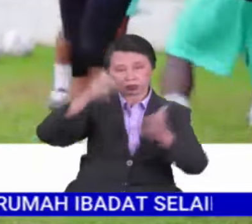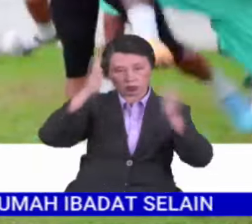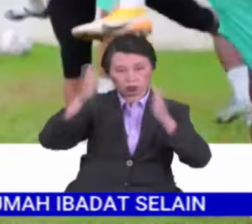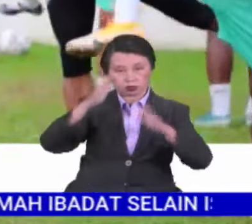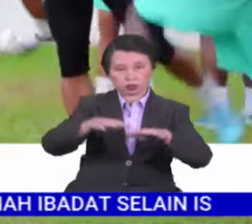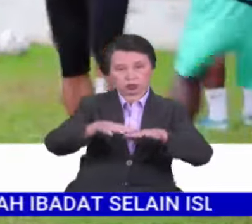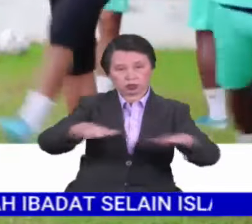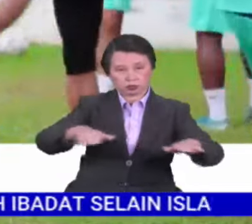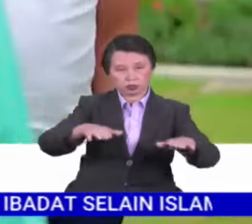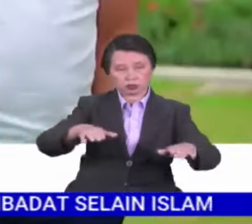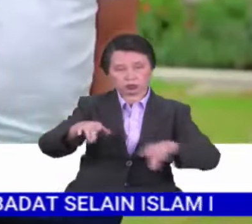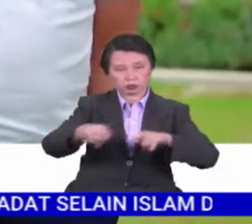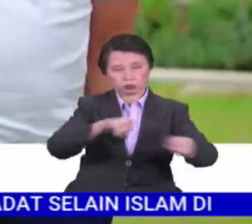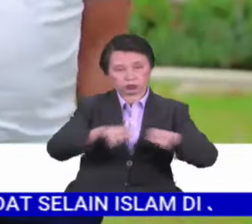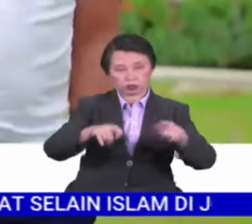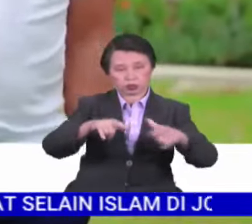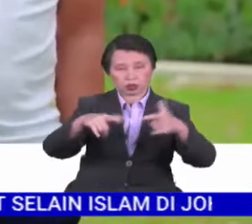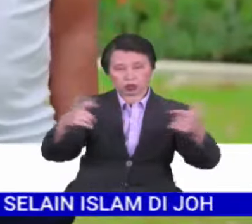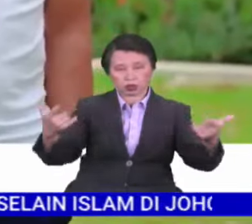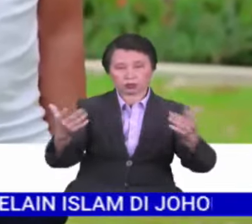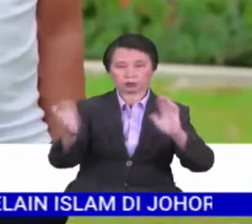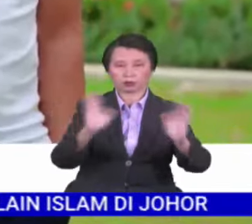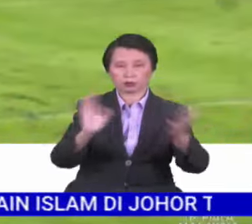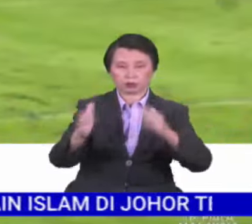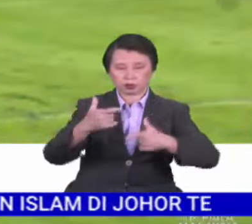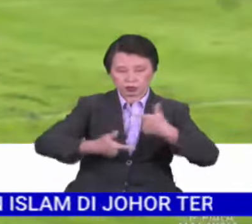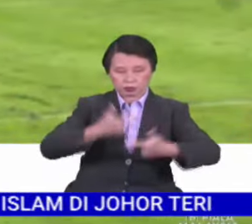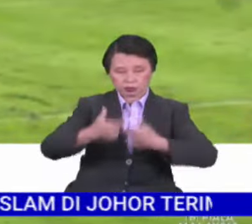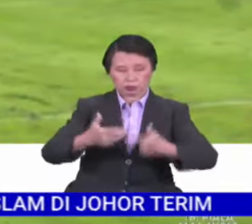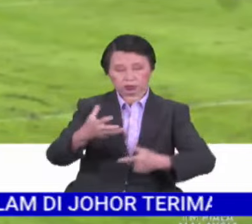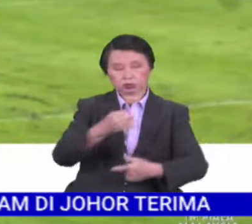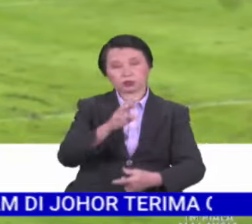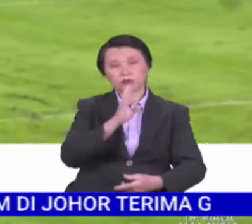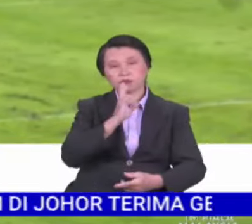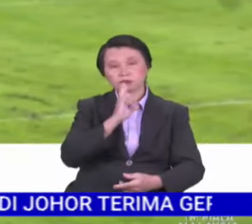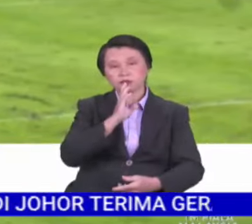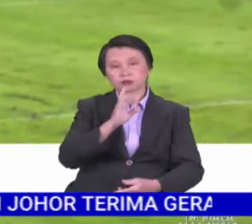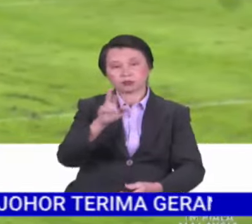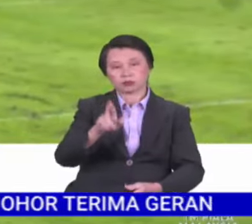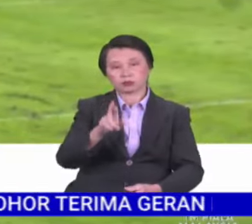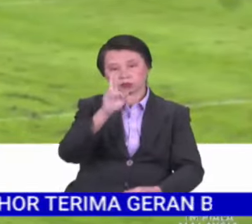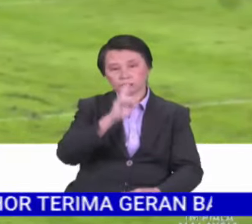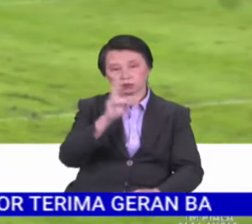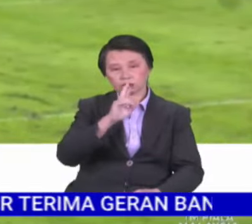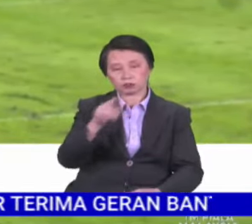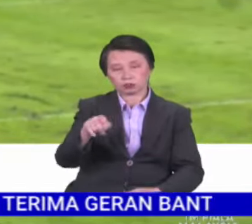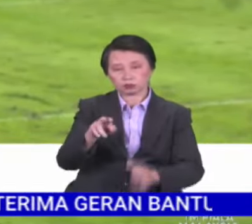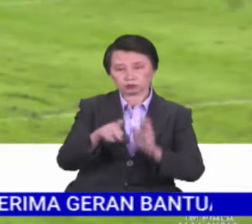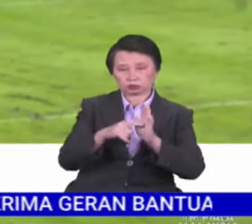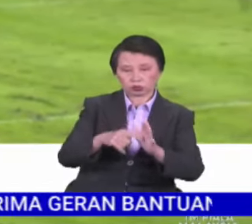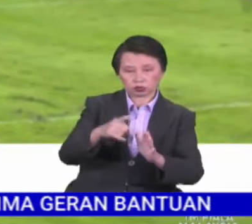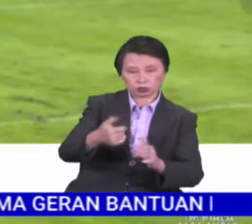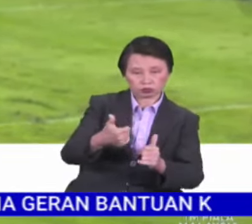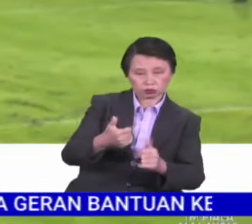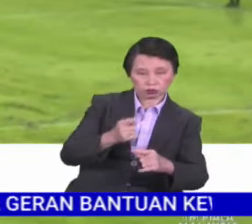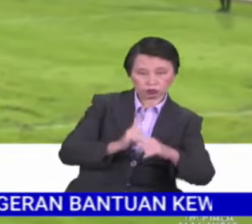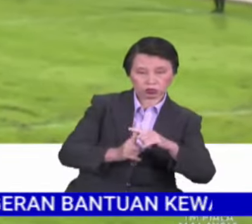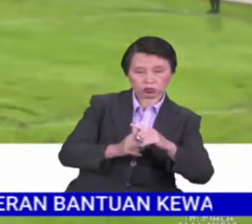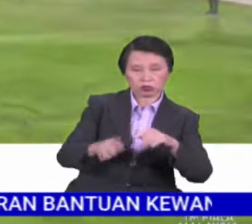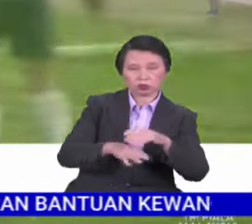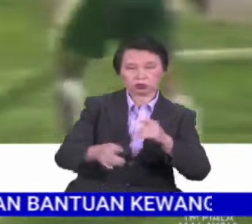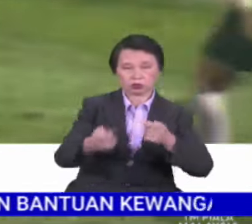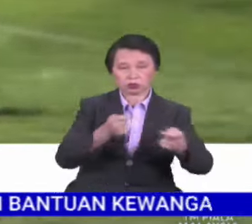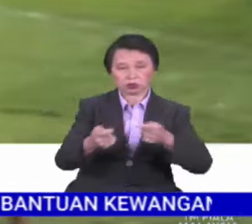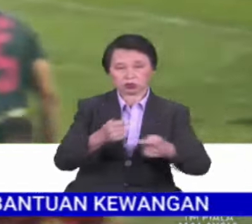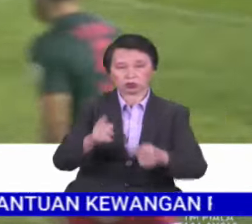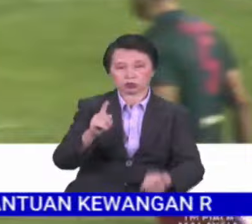merupakan pentas saingan berbeza berbanding Liga. Malah jelasnya, The Red Giants juga menunjukkan peningkatan positif di bawah